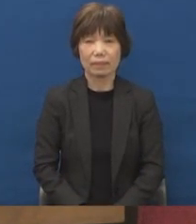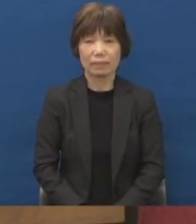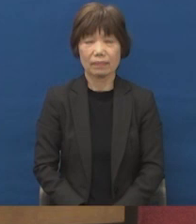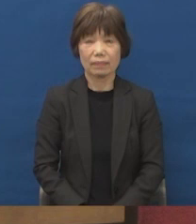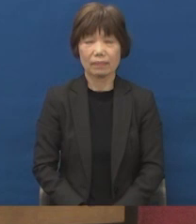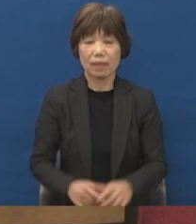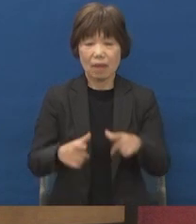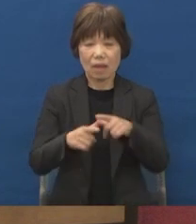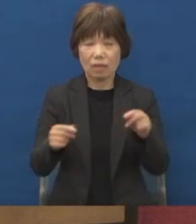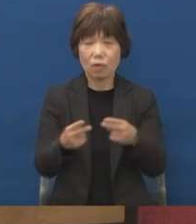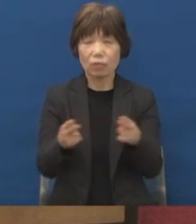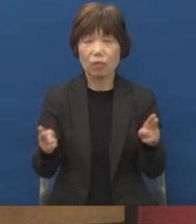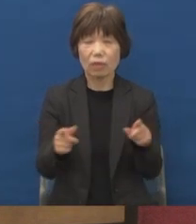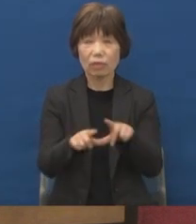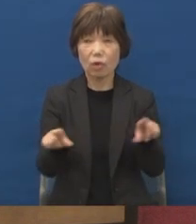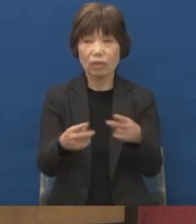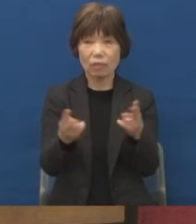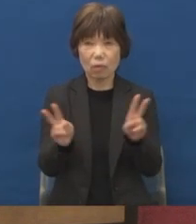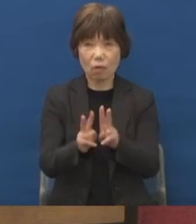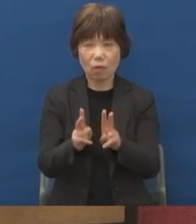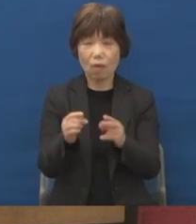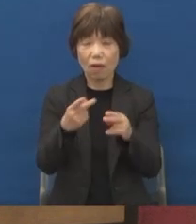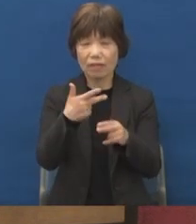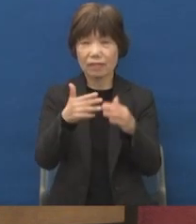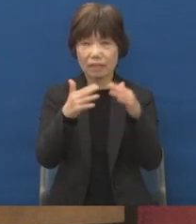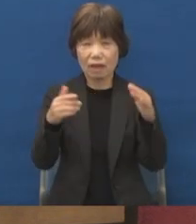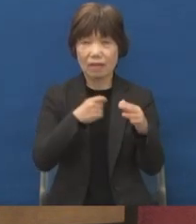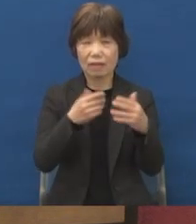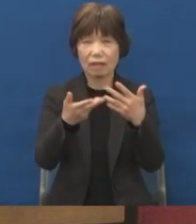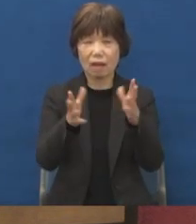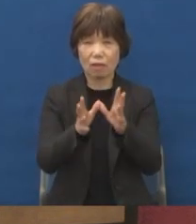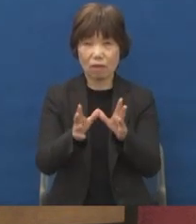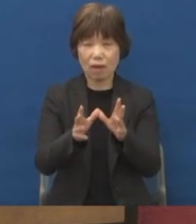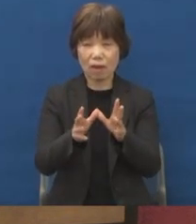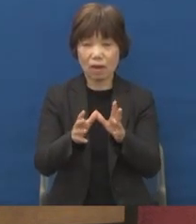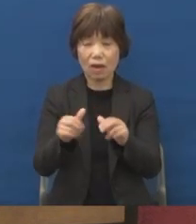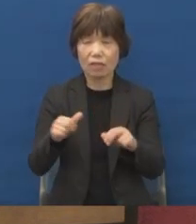日本共産党市会議員団は、自民党、維新、